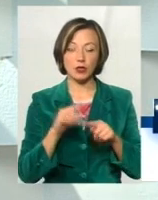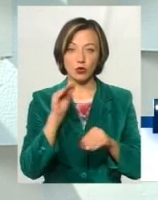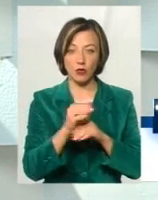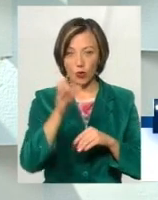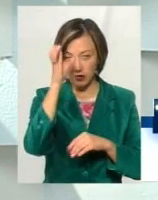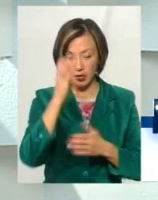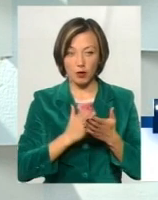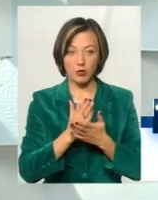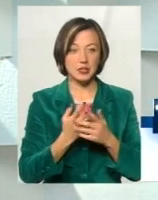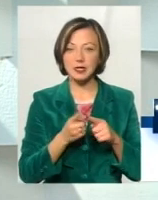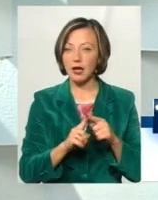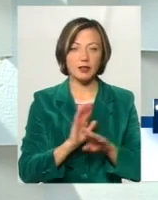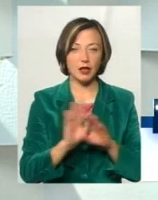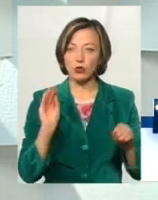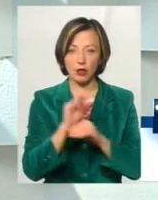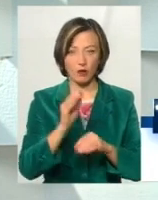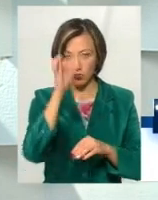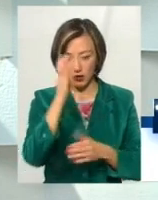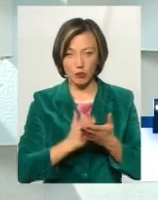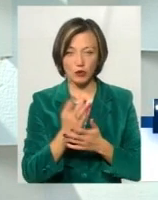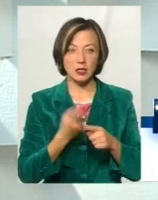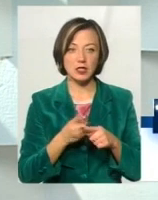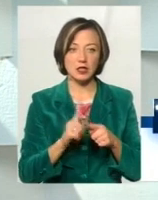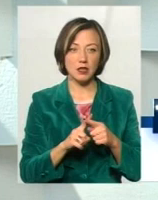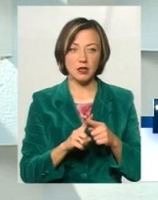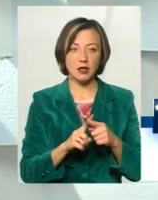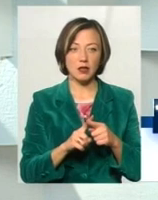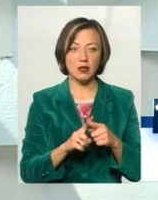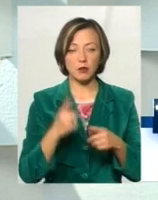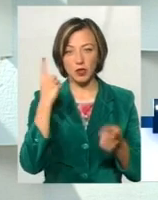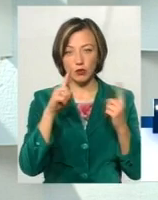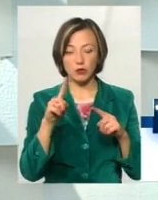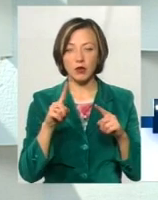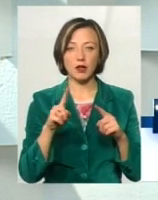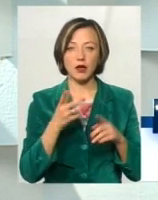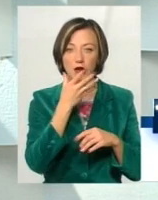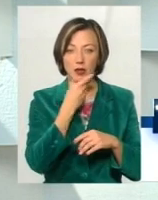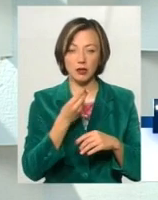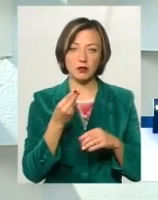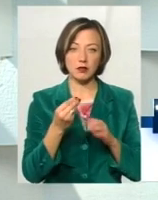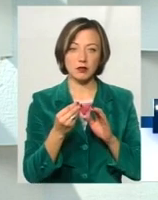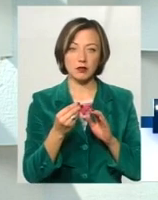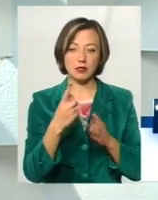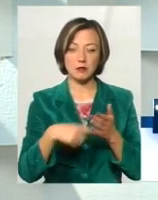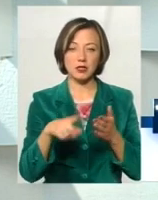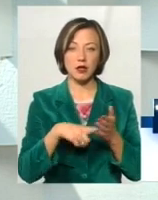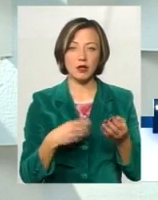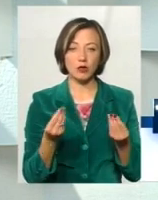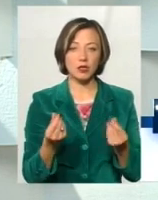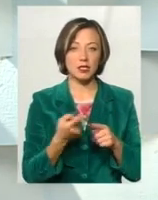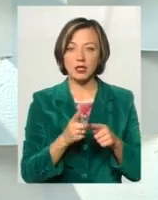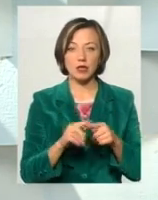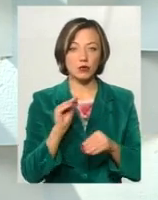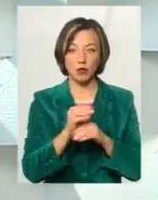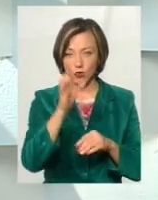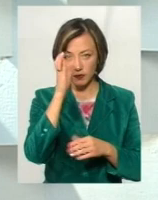освітня послуга. Це ніяка не додаткова освітня послуга, це просто так собі придумали для гарного, знаєте, списання коштів. Це не